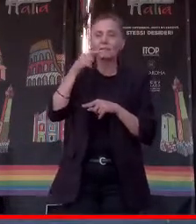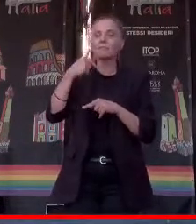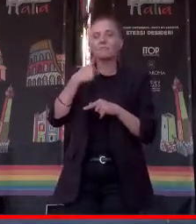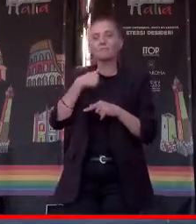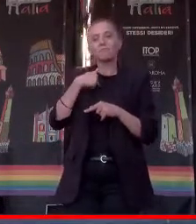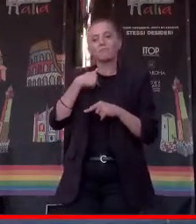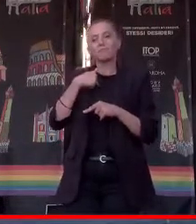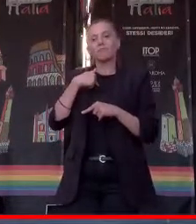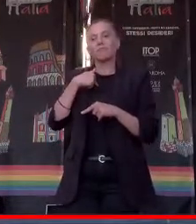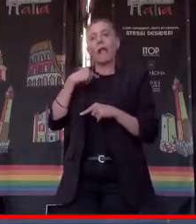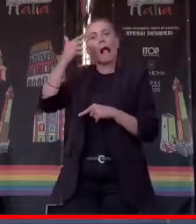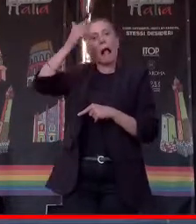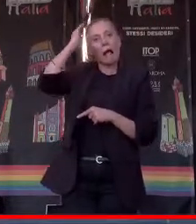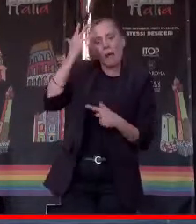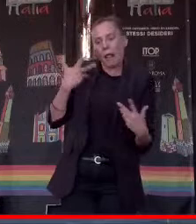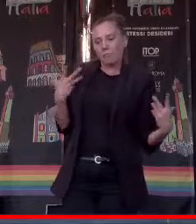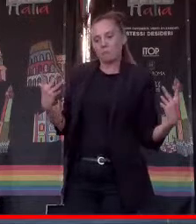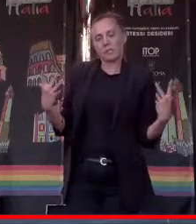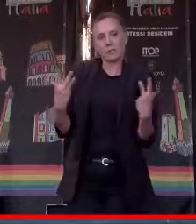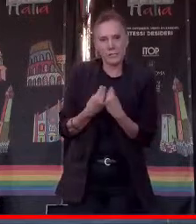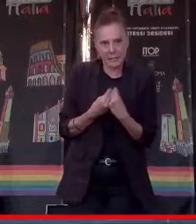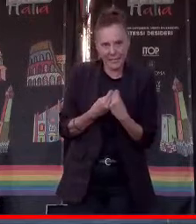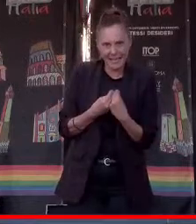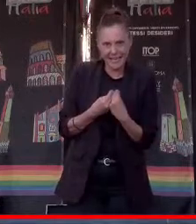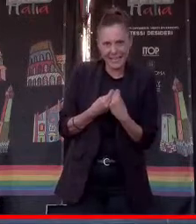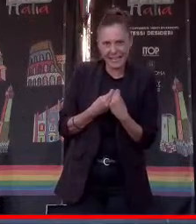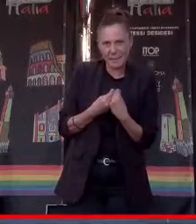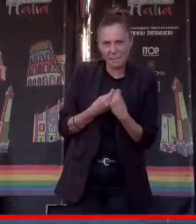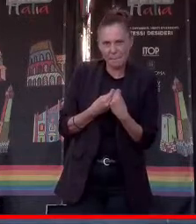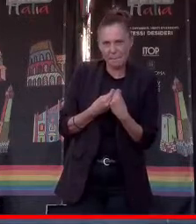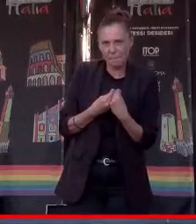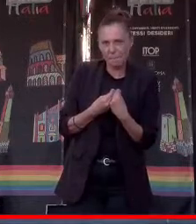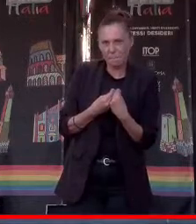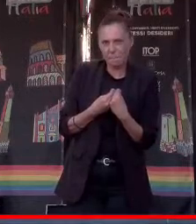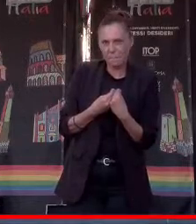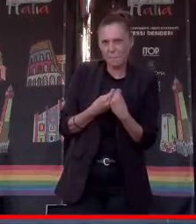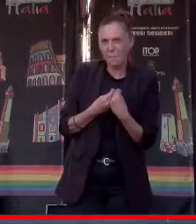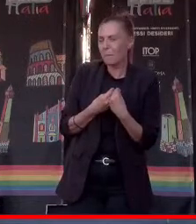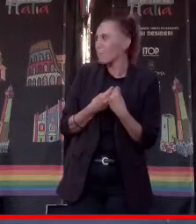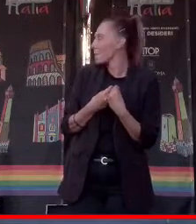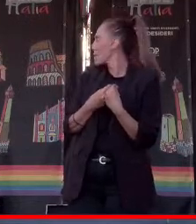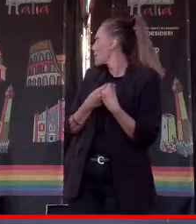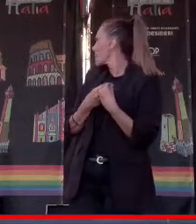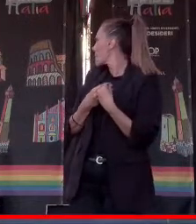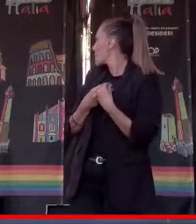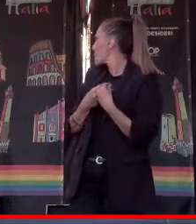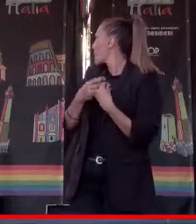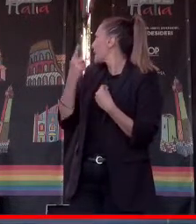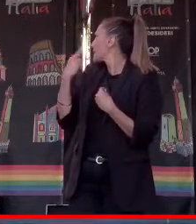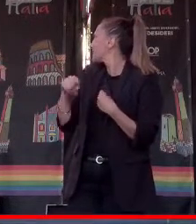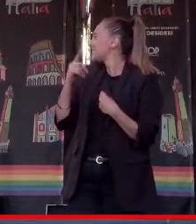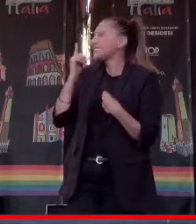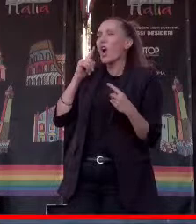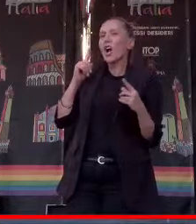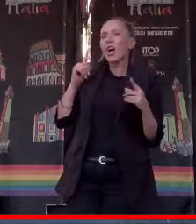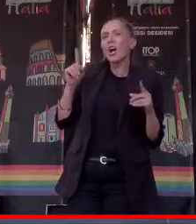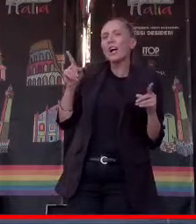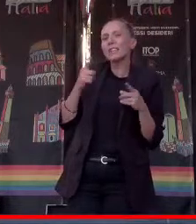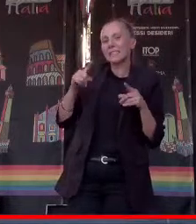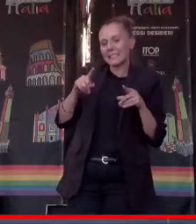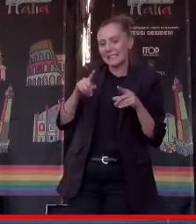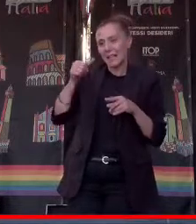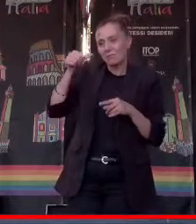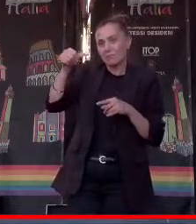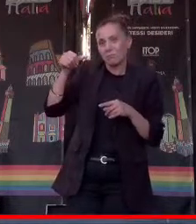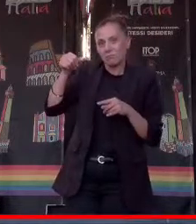il Pride, con Carmelo, con... per far sonorizzare i semafori, sì. Però quello di partenza ha